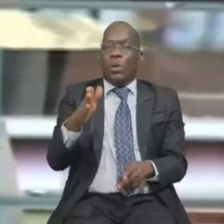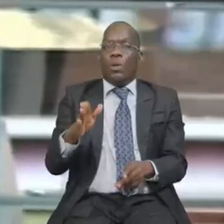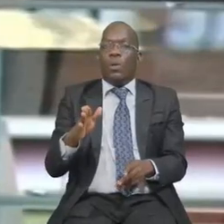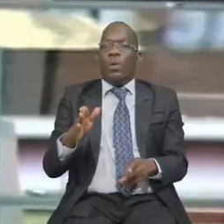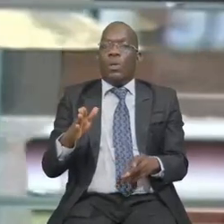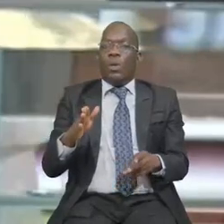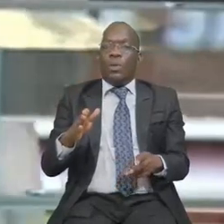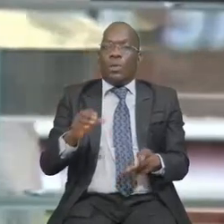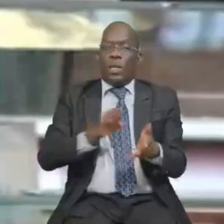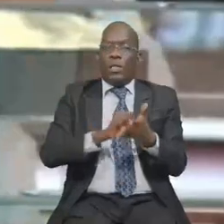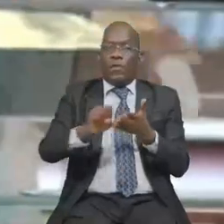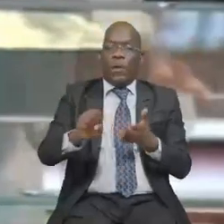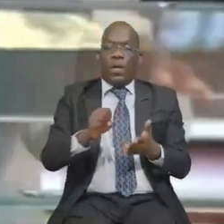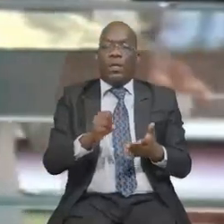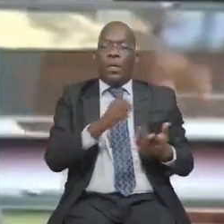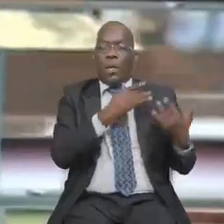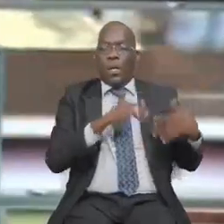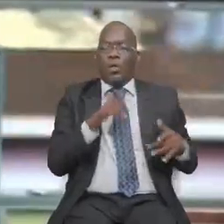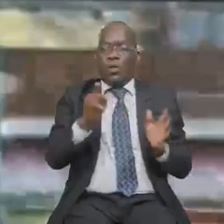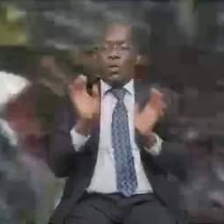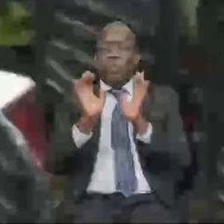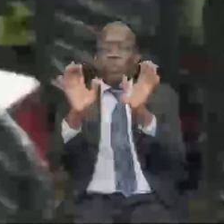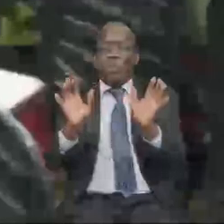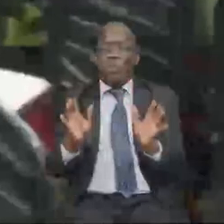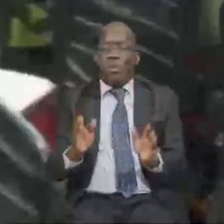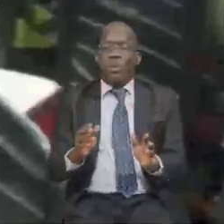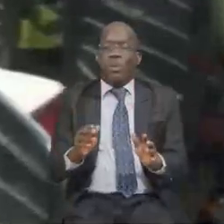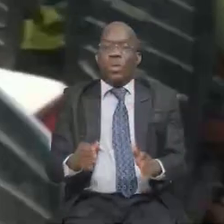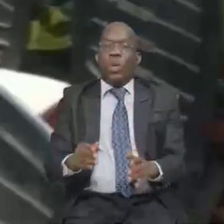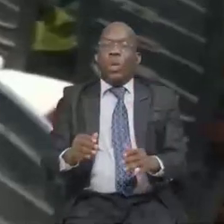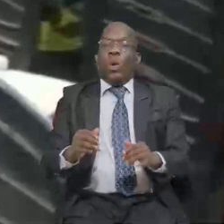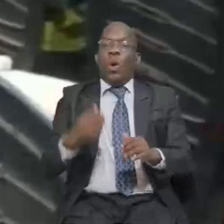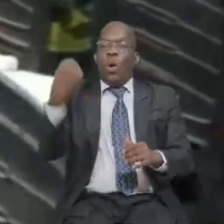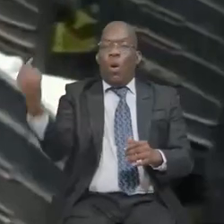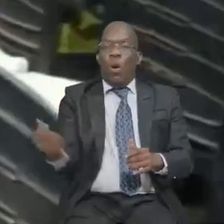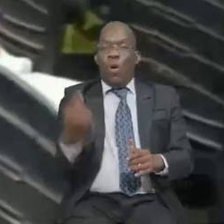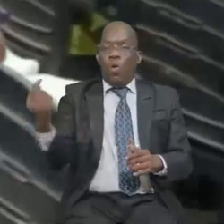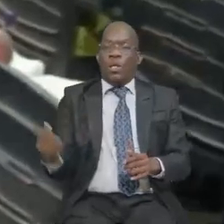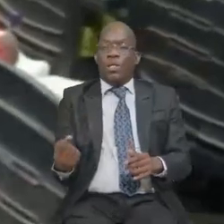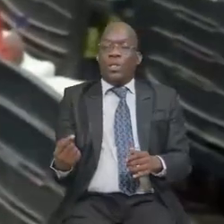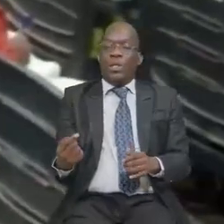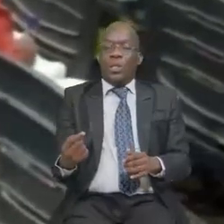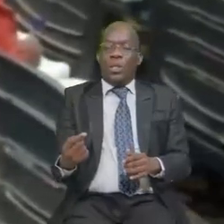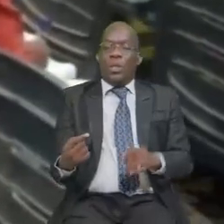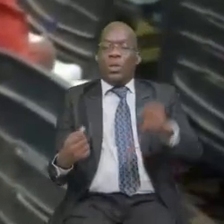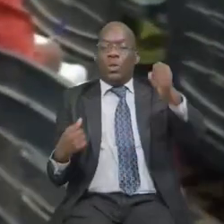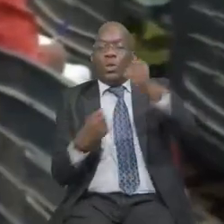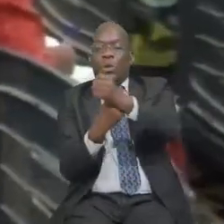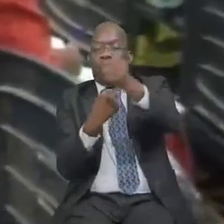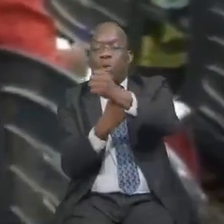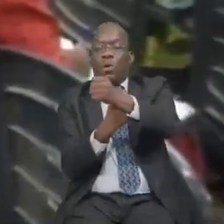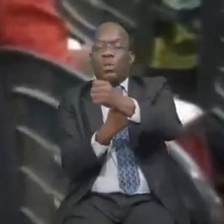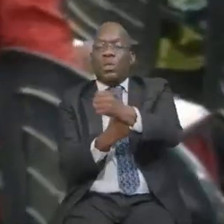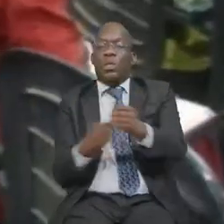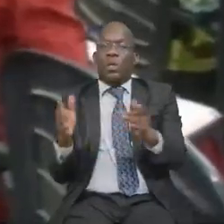compromettant. Tu élèves, soutiens de façon permanente la